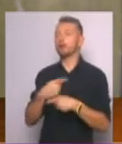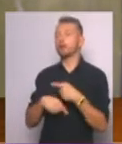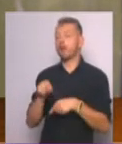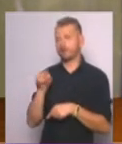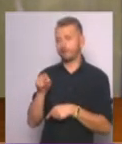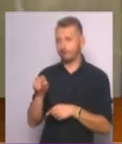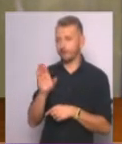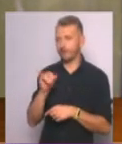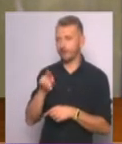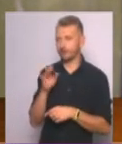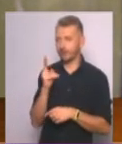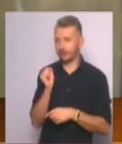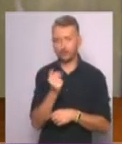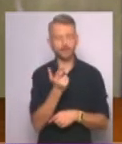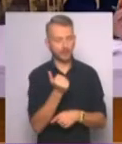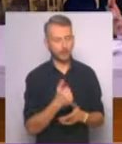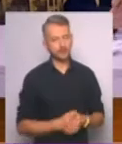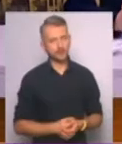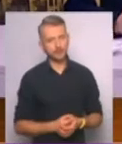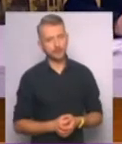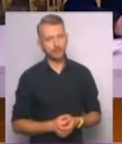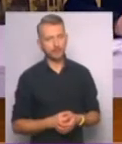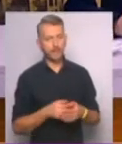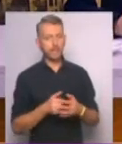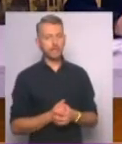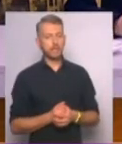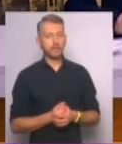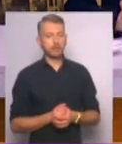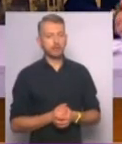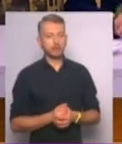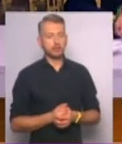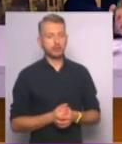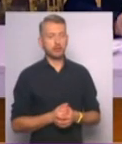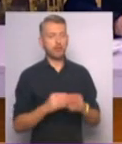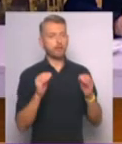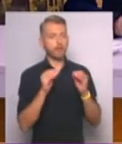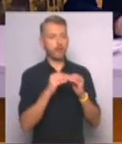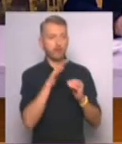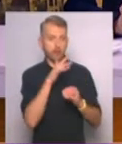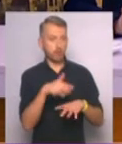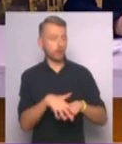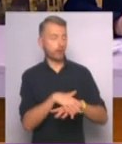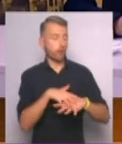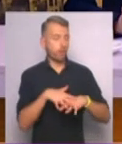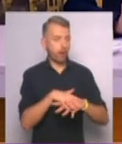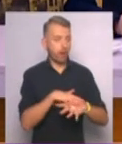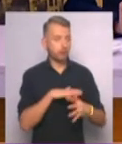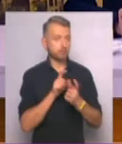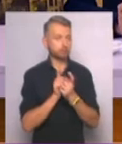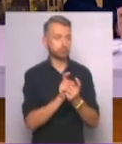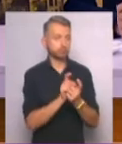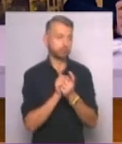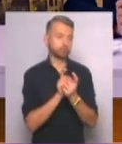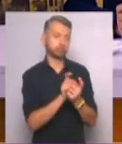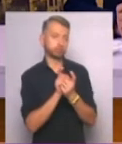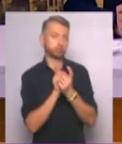Вільшанської. До Вільшанської, так. Дійшли ми до того, що 10 років громадськість боролася з цим